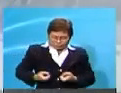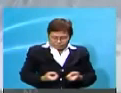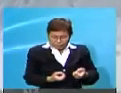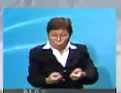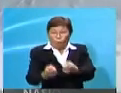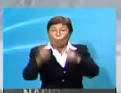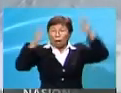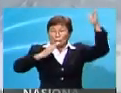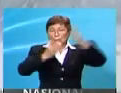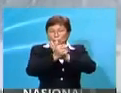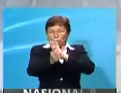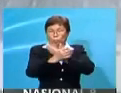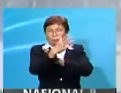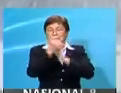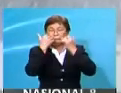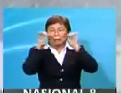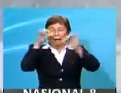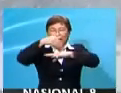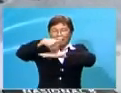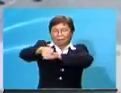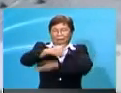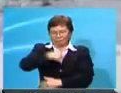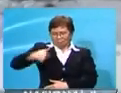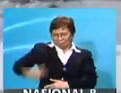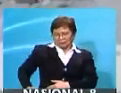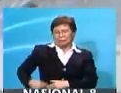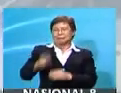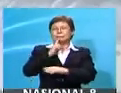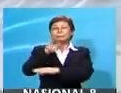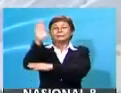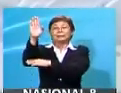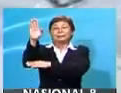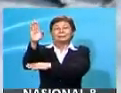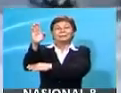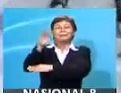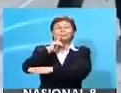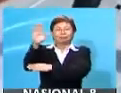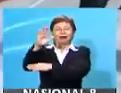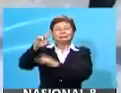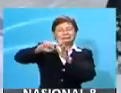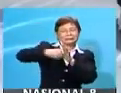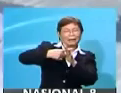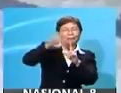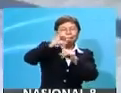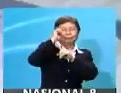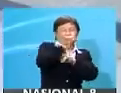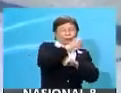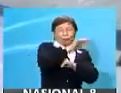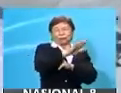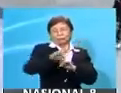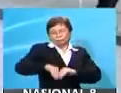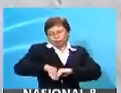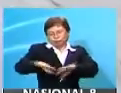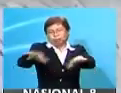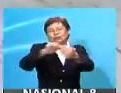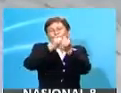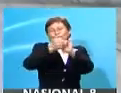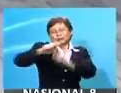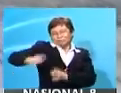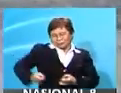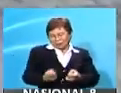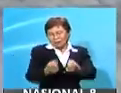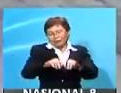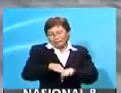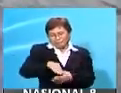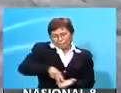berpotensi dan berbakat untuk dihantar ke Beijing perjanjian ini merupakan langkah permulaan persatuan untuk mengembangkan sukan Ski dan